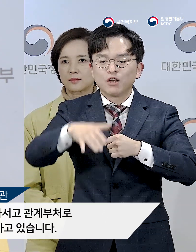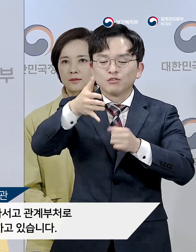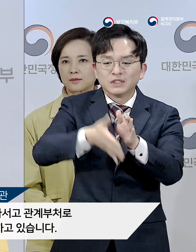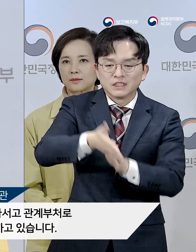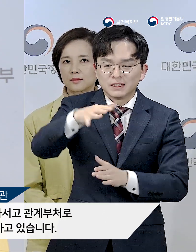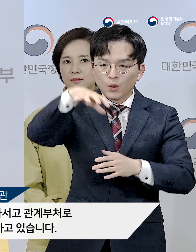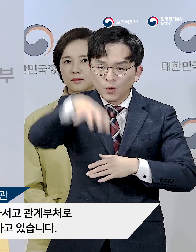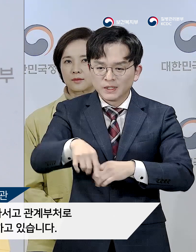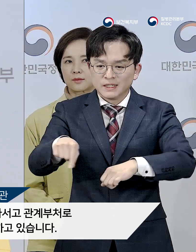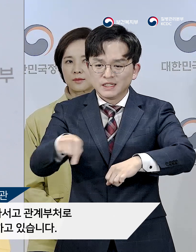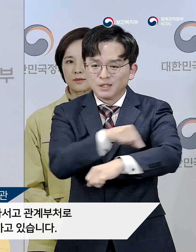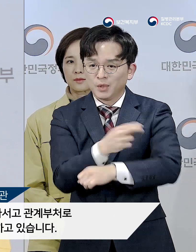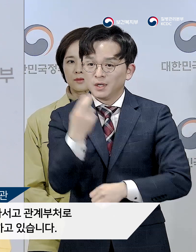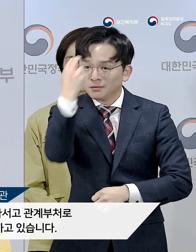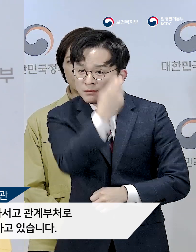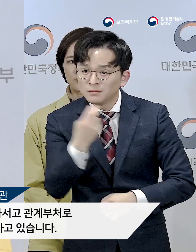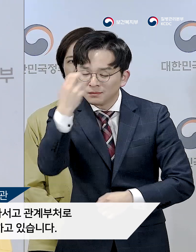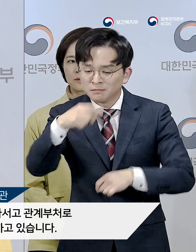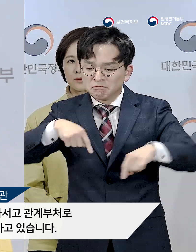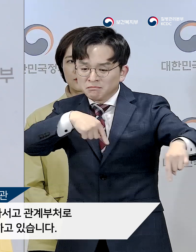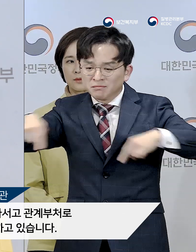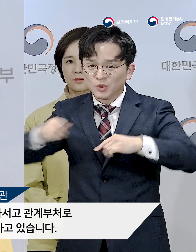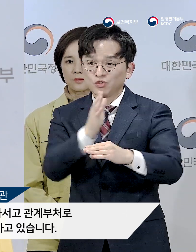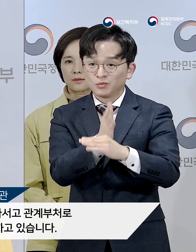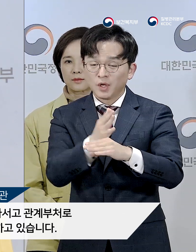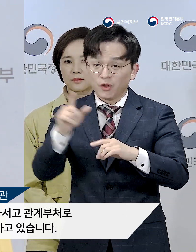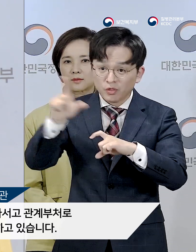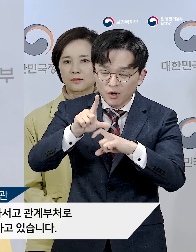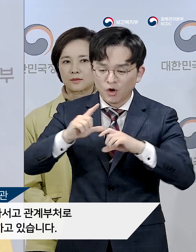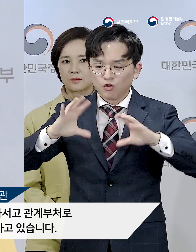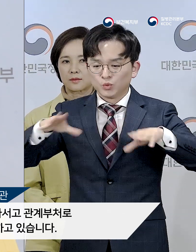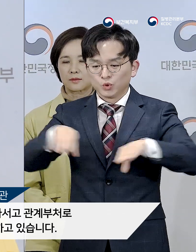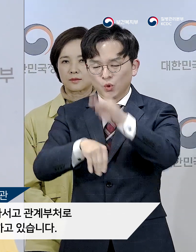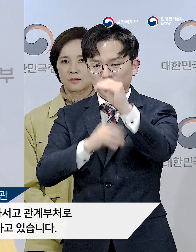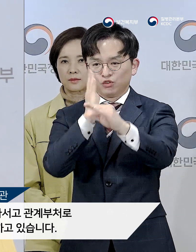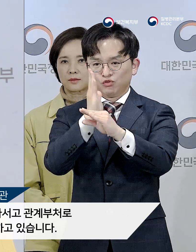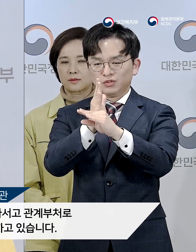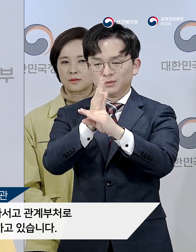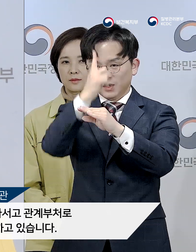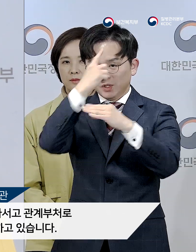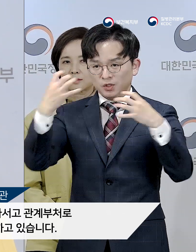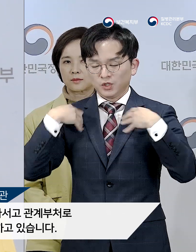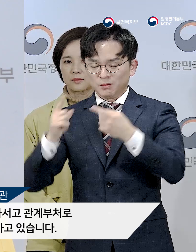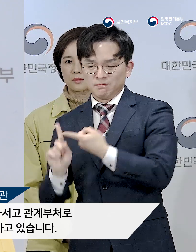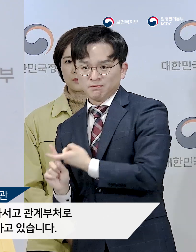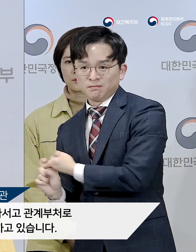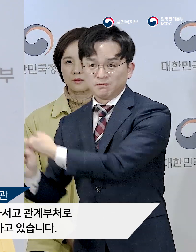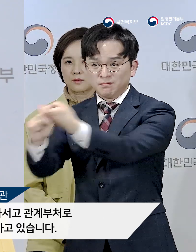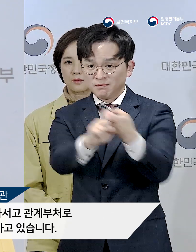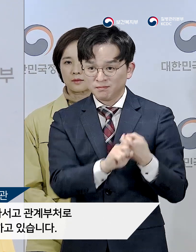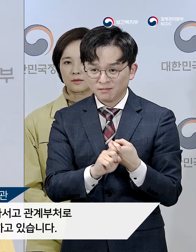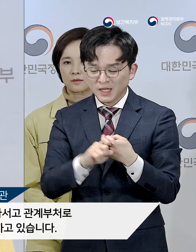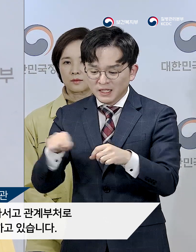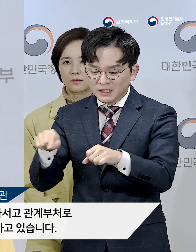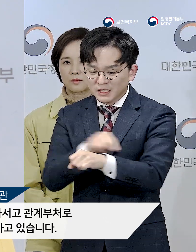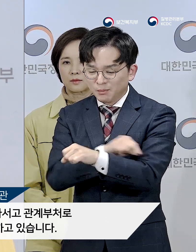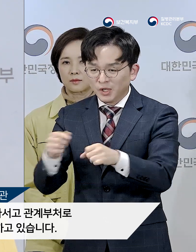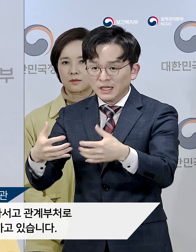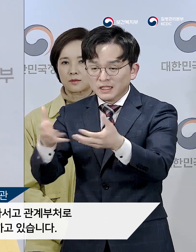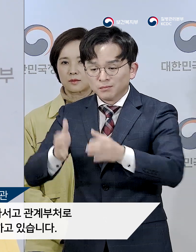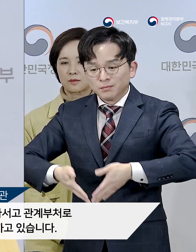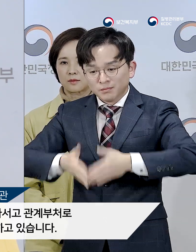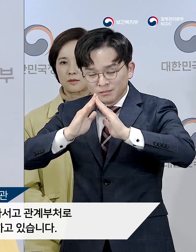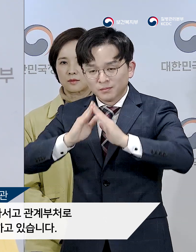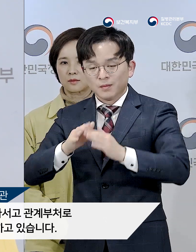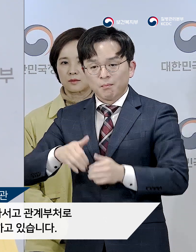현장을 통제해 나가고 있으며 국무총리가 직접 나서고 관계 부처로 범정부 특별대책지원단을 구성하여